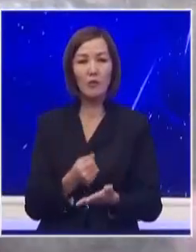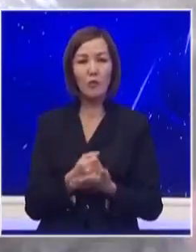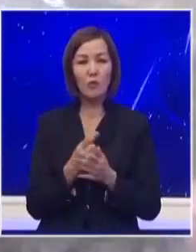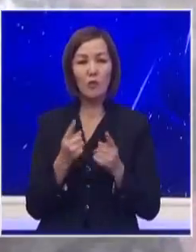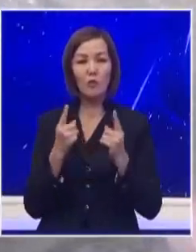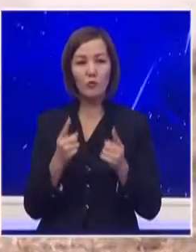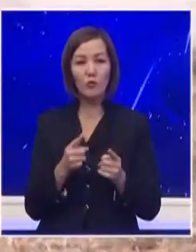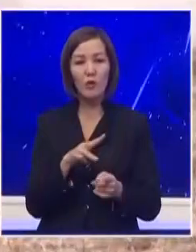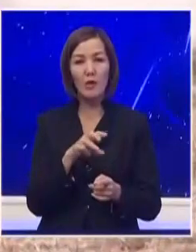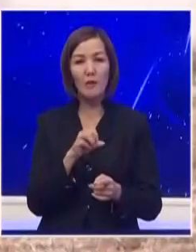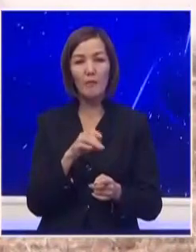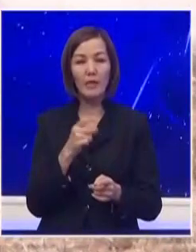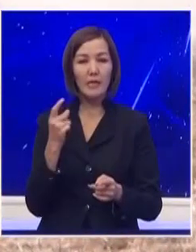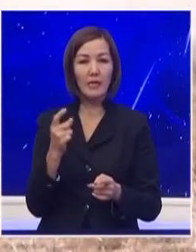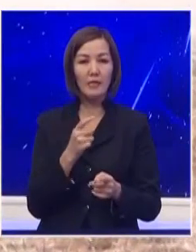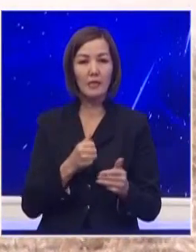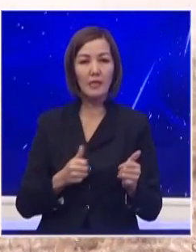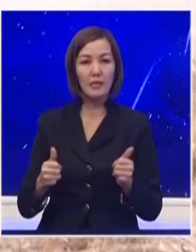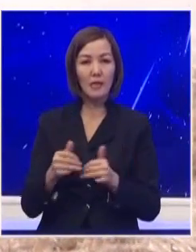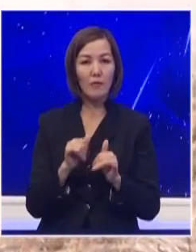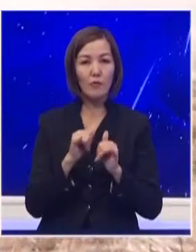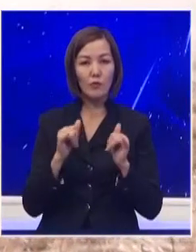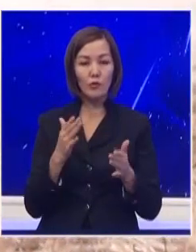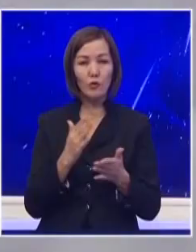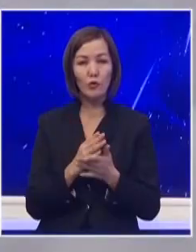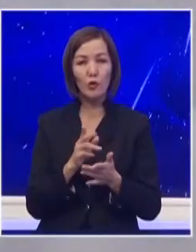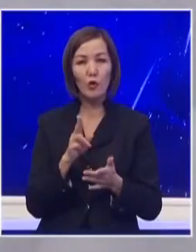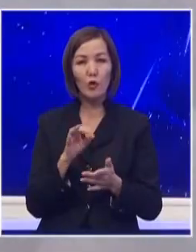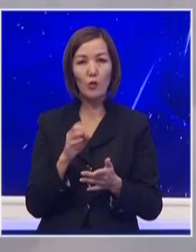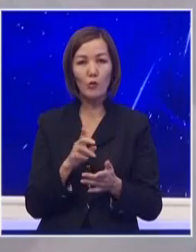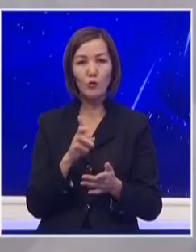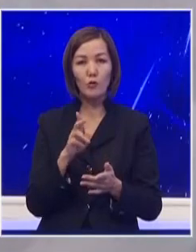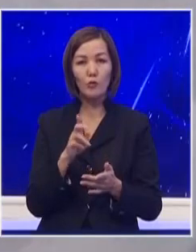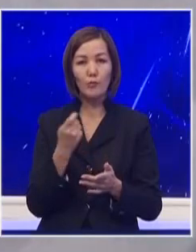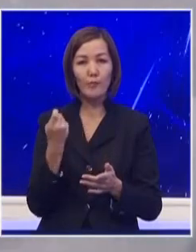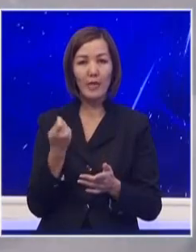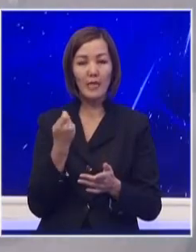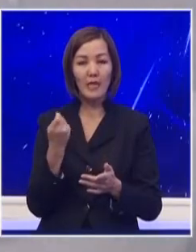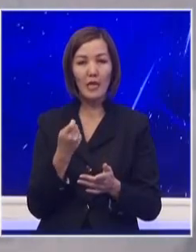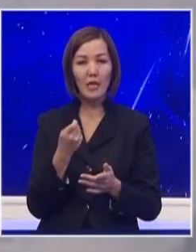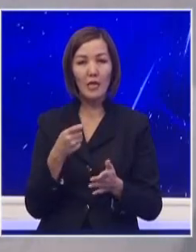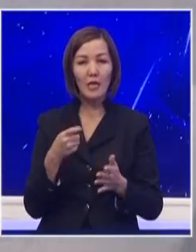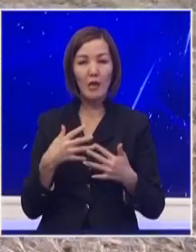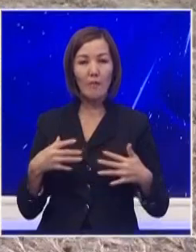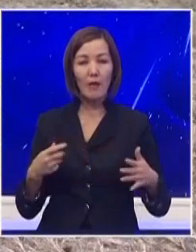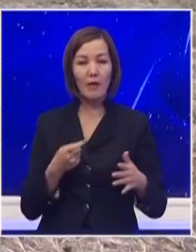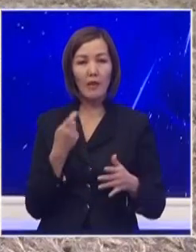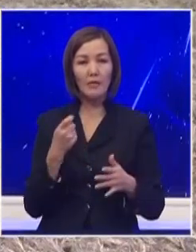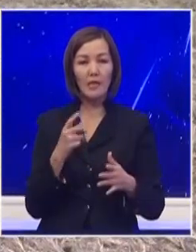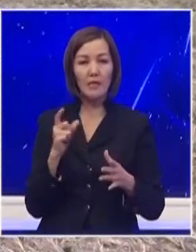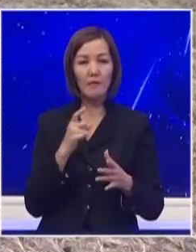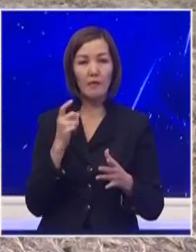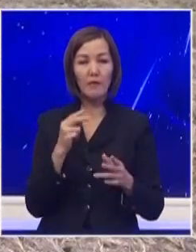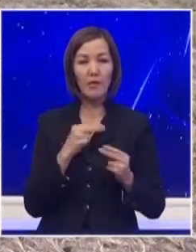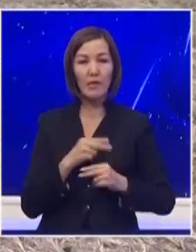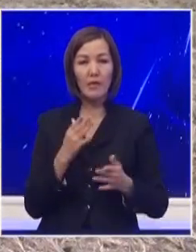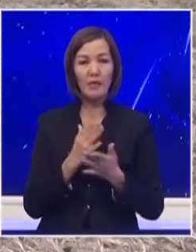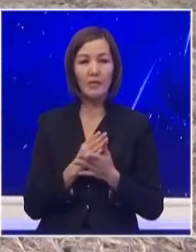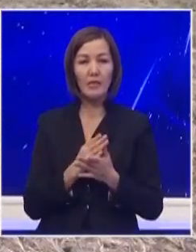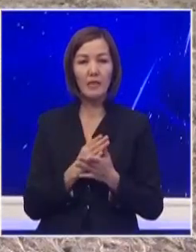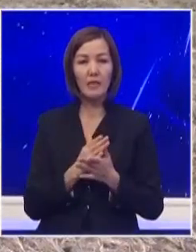Аймақта ақмаржан өсірумен 70 шақты шаруашылық айналысады. Соның ірісі Марат шаруа қожалығы. Мұнда биыл 120 гектар